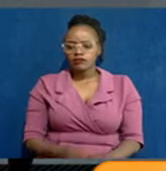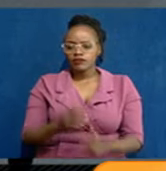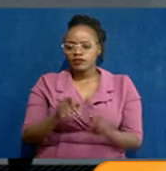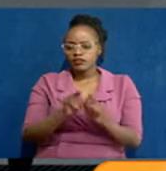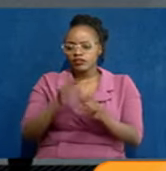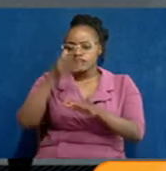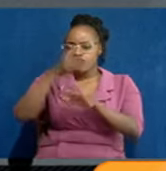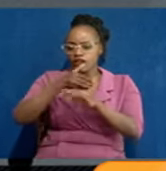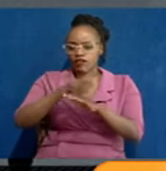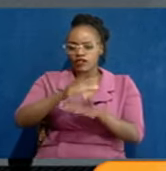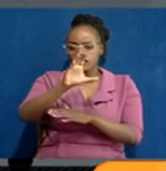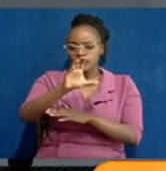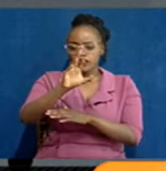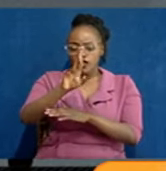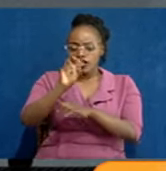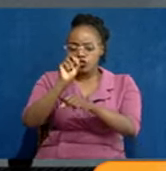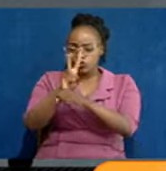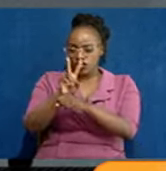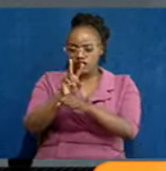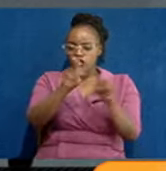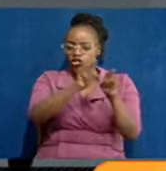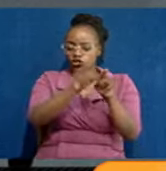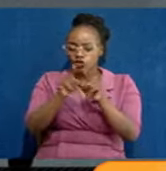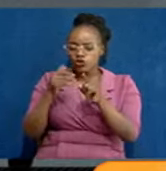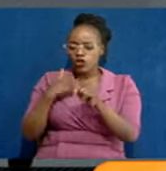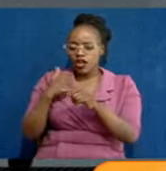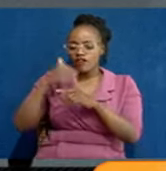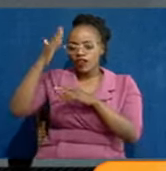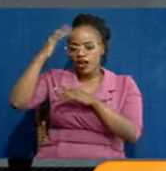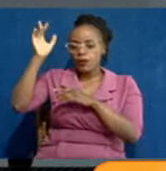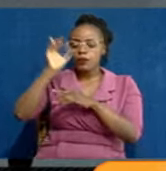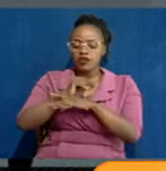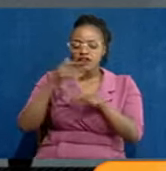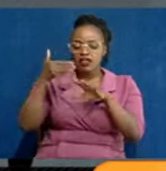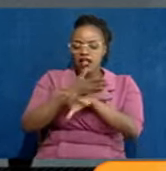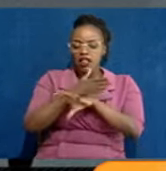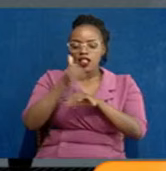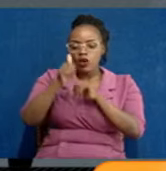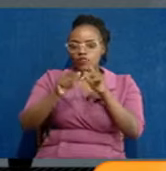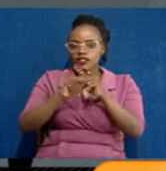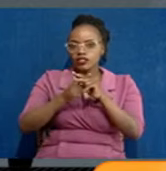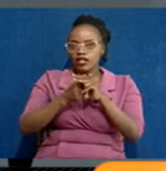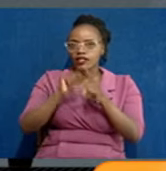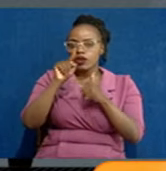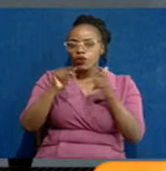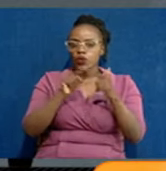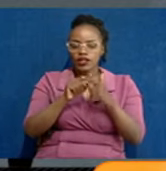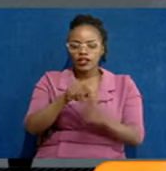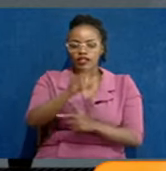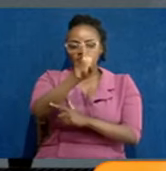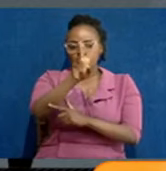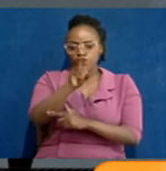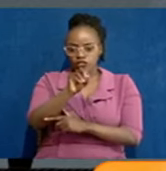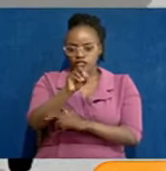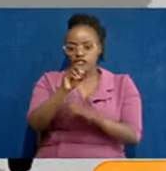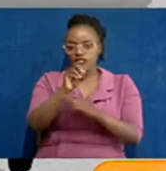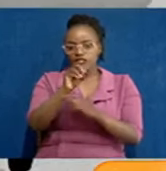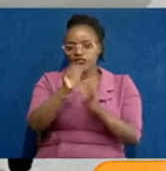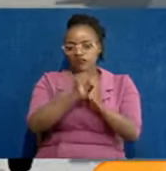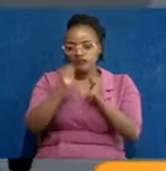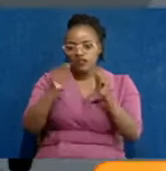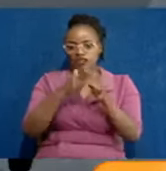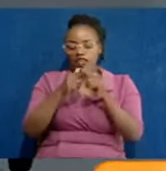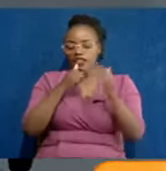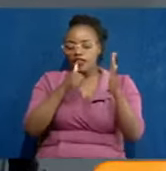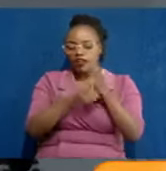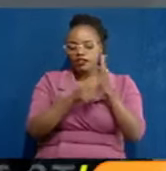hiyo bandia ya CR12 licha ya kuwa na ufahamu wa ulagai ulioanza tangu mwaka wa 2005. Barua